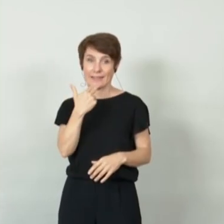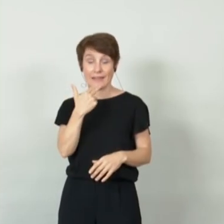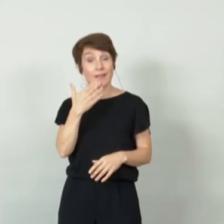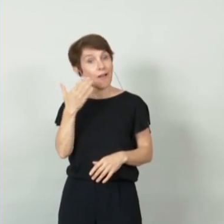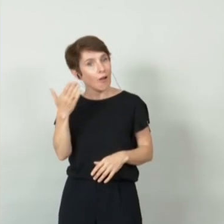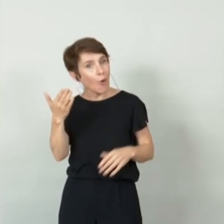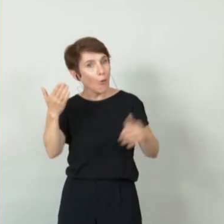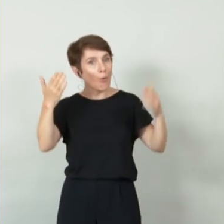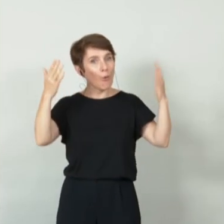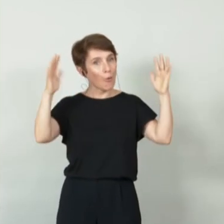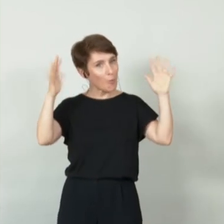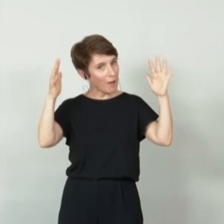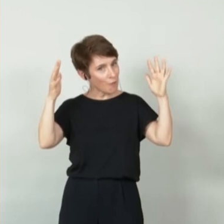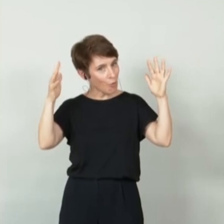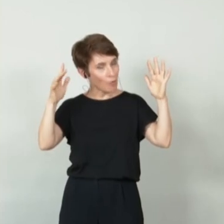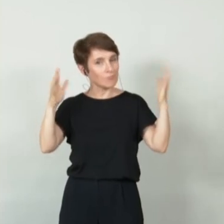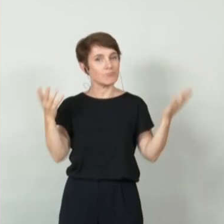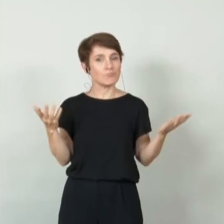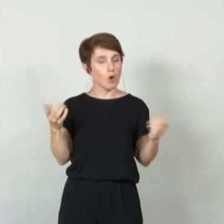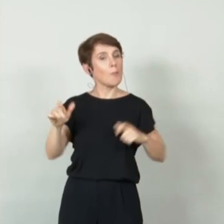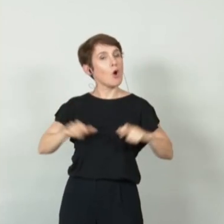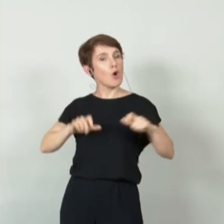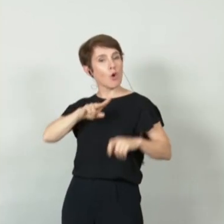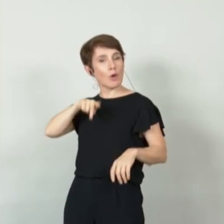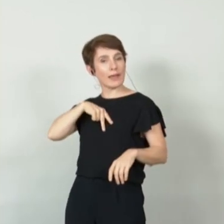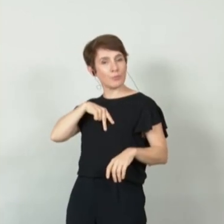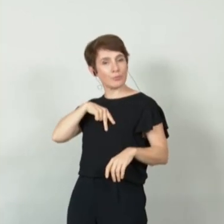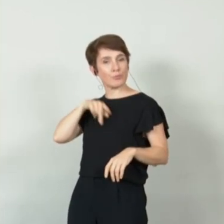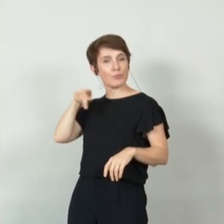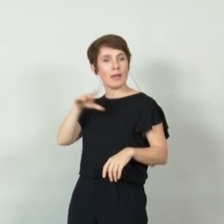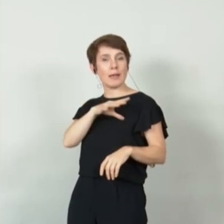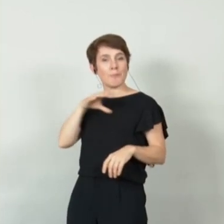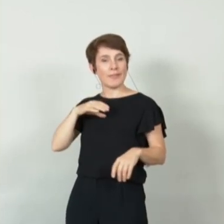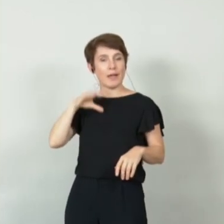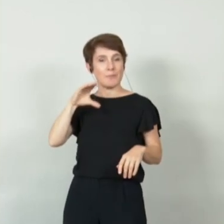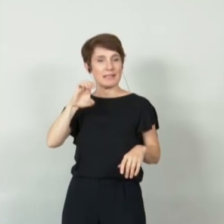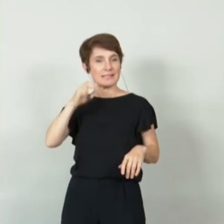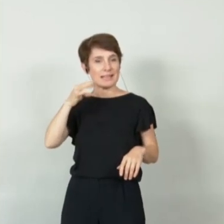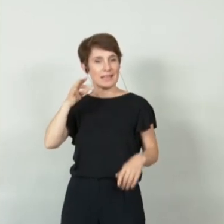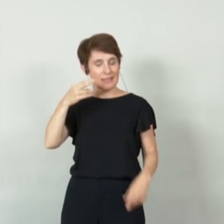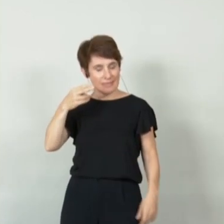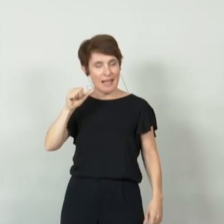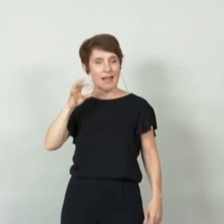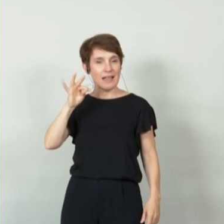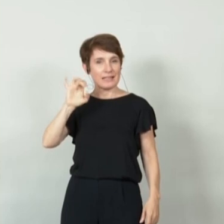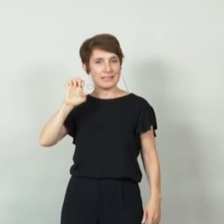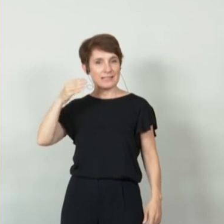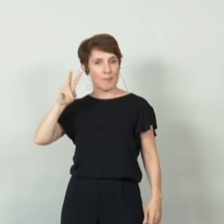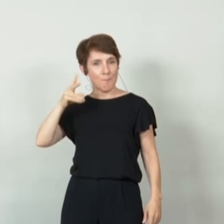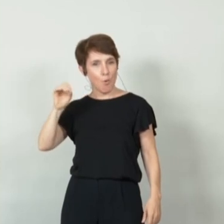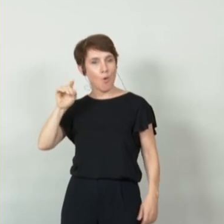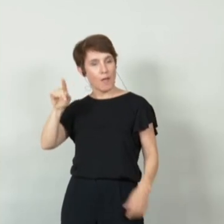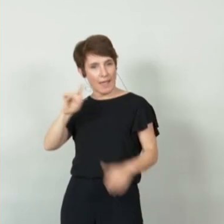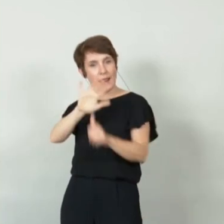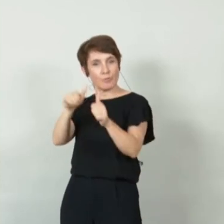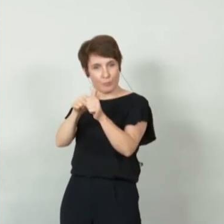vouloir lire là votre complexe soutien au travail mené par ma collègue chers collègues Cécile Sénat tempo conseillère délégué à la quête et la qualité de l'air à la métropole